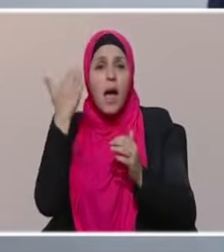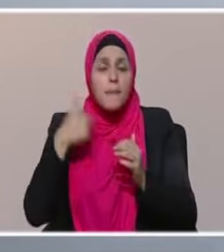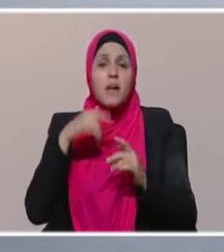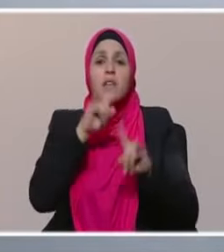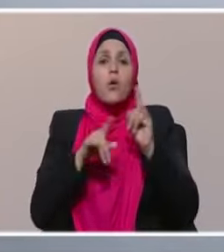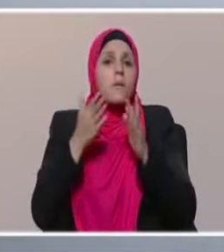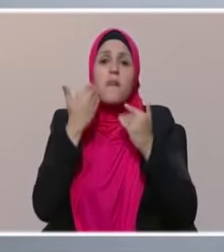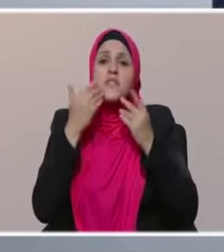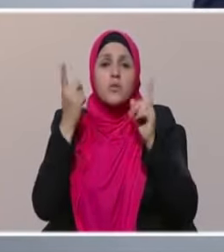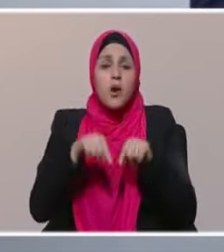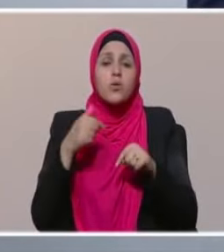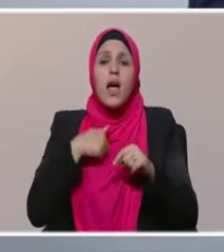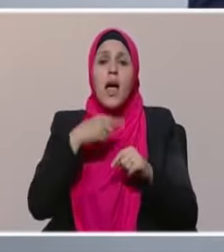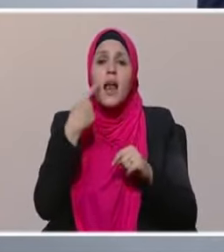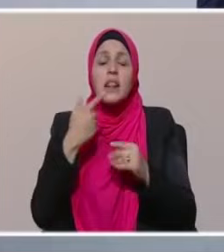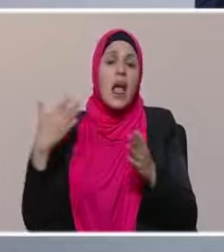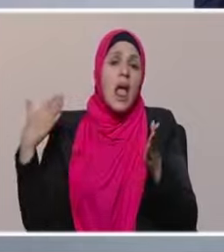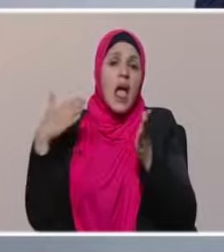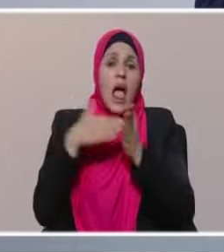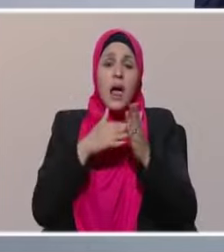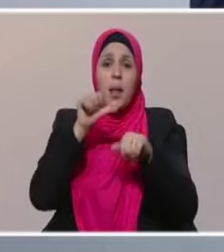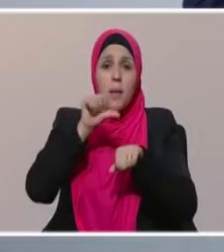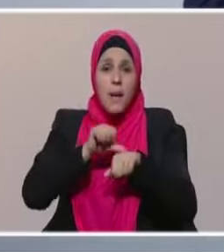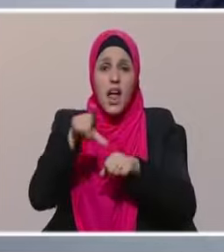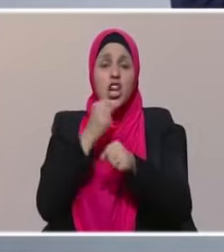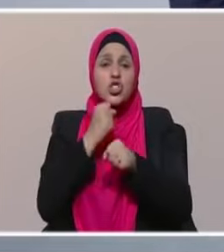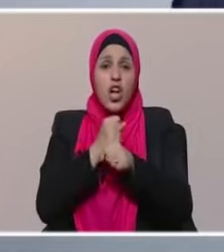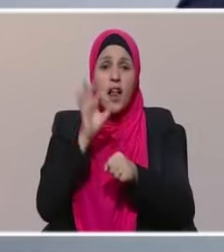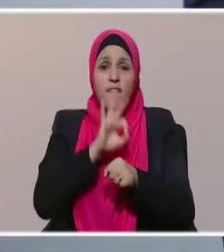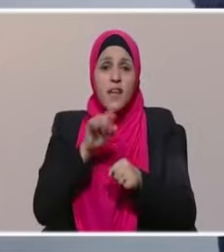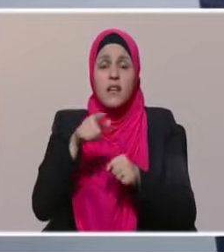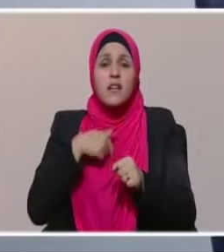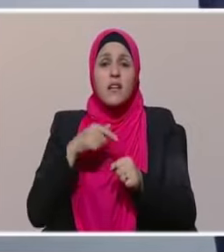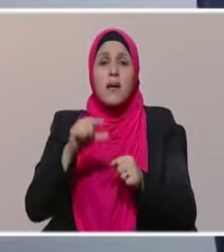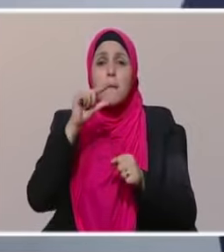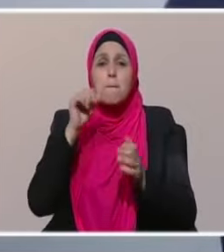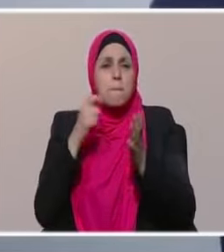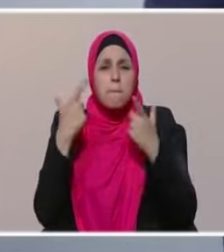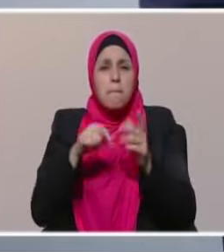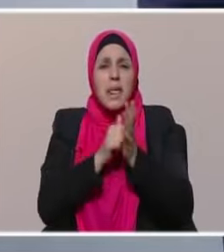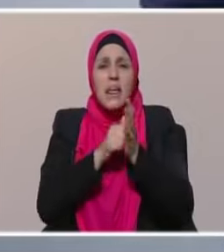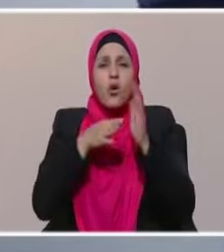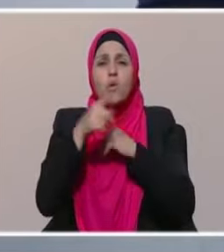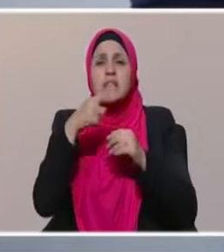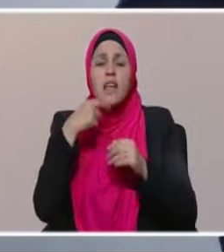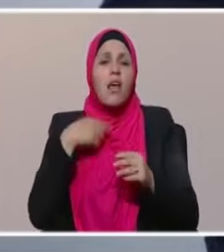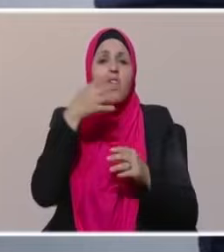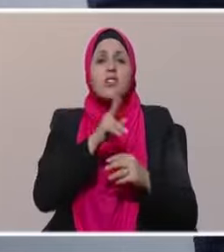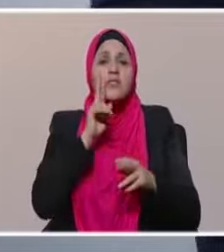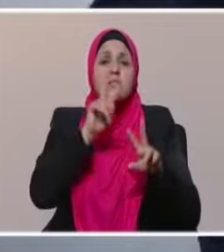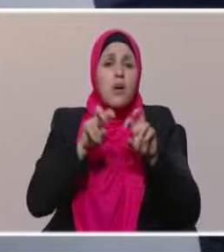بس ما لقيتهاش برضه. قالت لي اخر مكان اشتغلت فيه دور عندنا في اسكندريه.